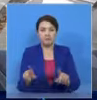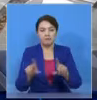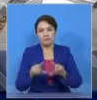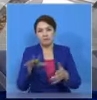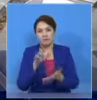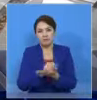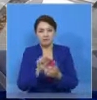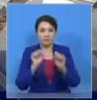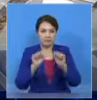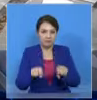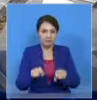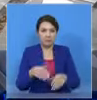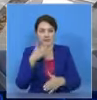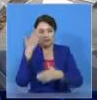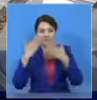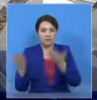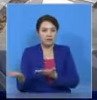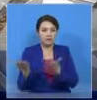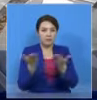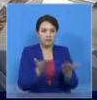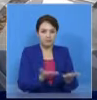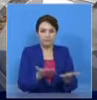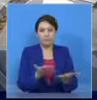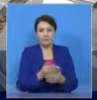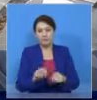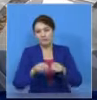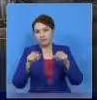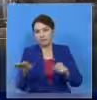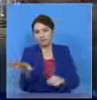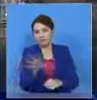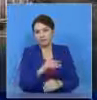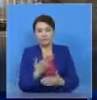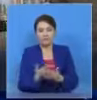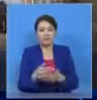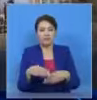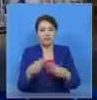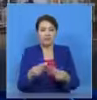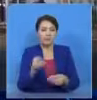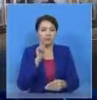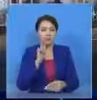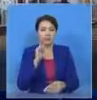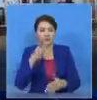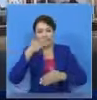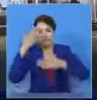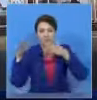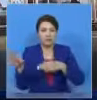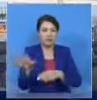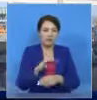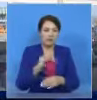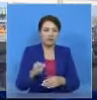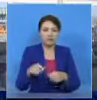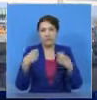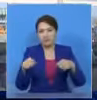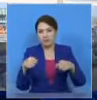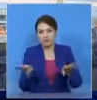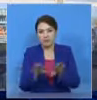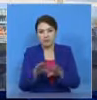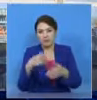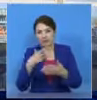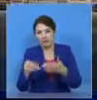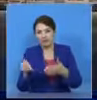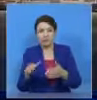аренду мы рады вас будет всех действовать открыто для всех предоставляемые условие порадуют всех как реализаторов продукции так и потребителей